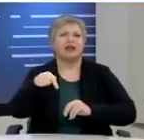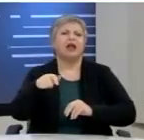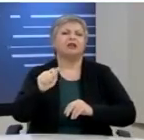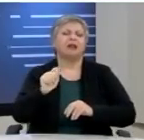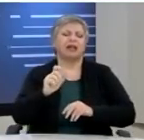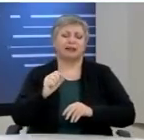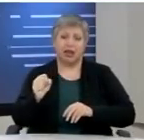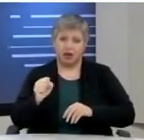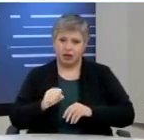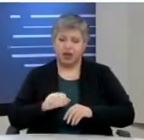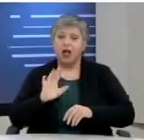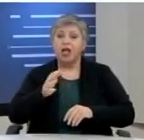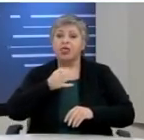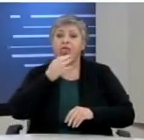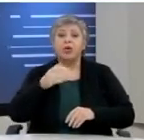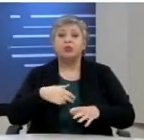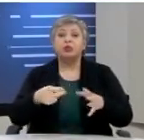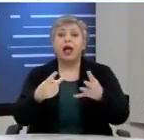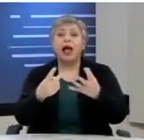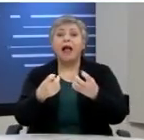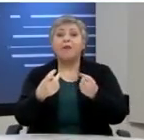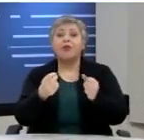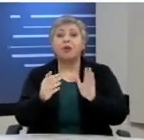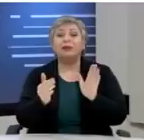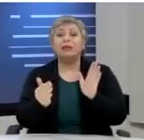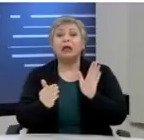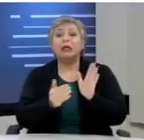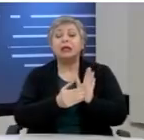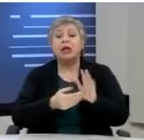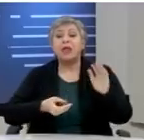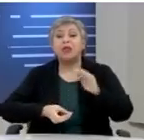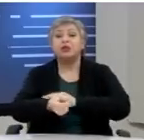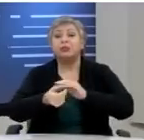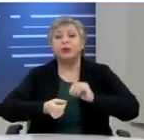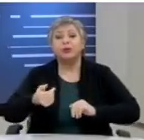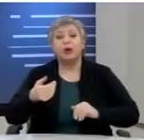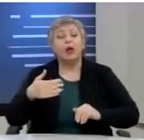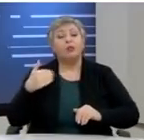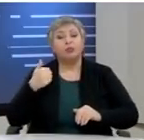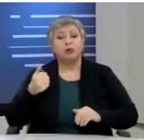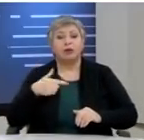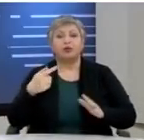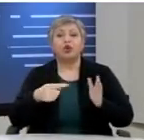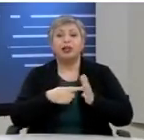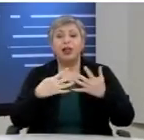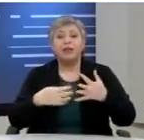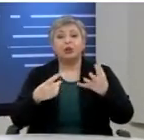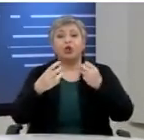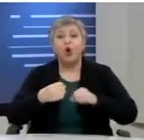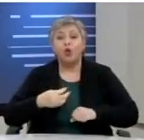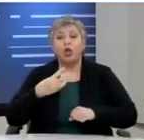στους 70.000 πρόσφυγες του εμφυλίου που το ελληνικό κράτος τους στέρισε το δικαίωμα το 83 να επιστρέψουν στην πατρίδα τους.